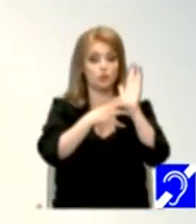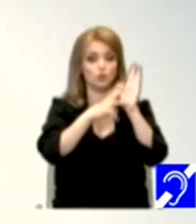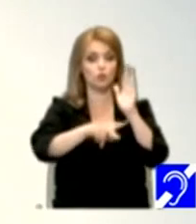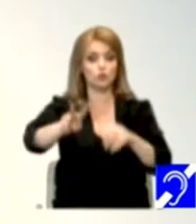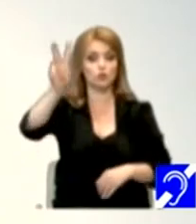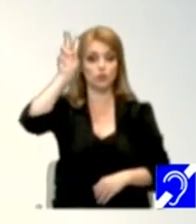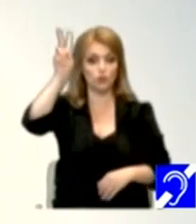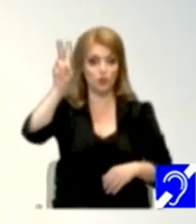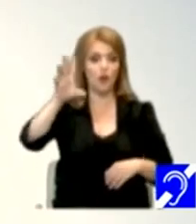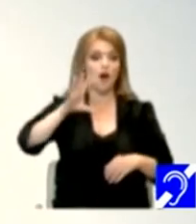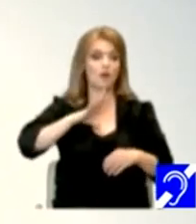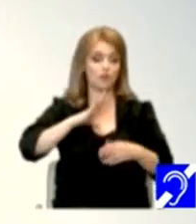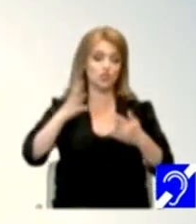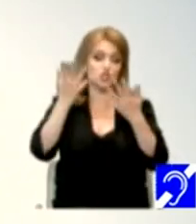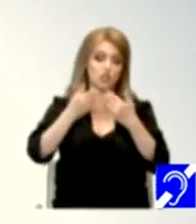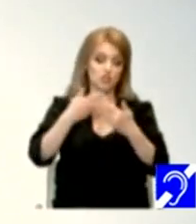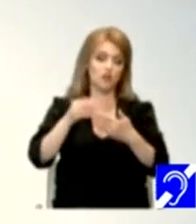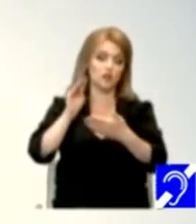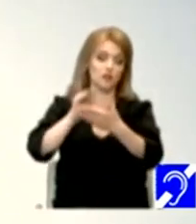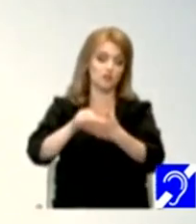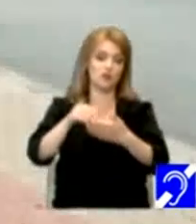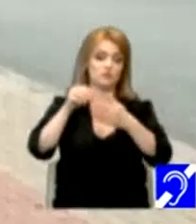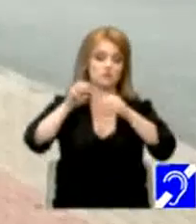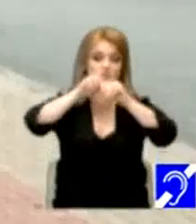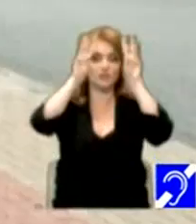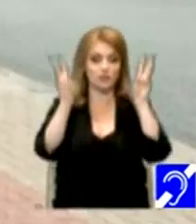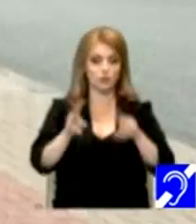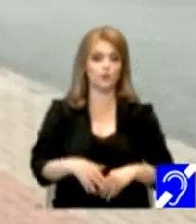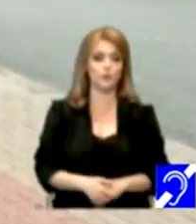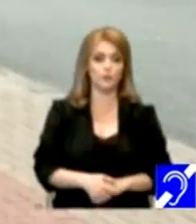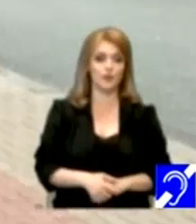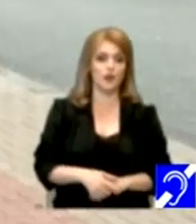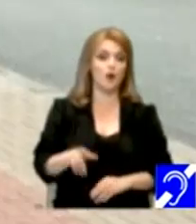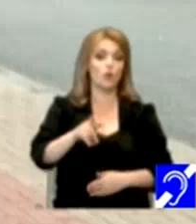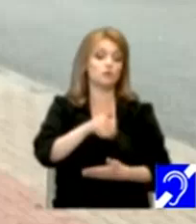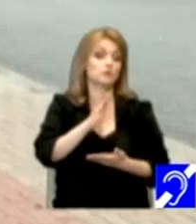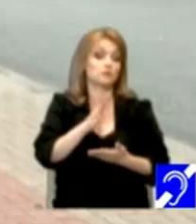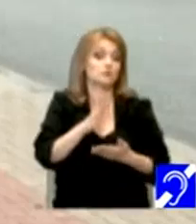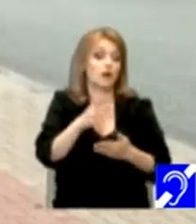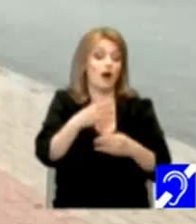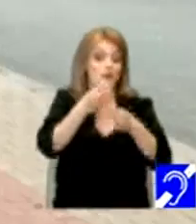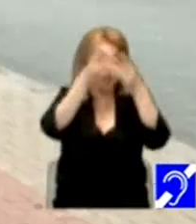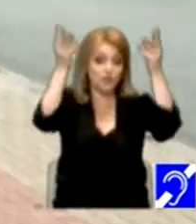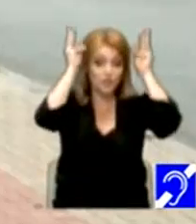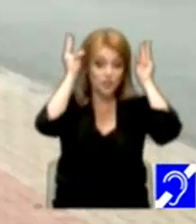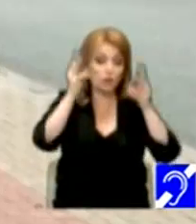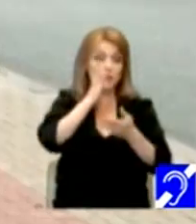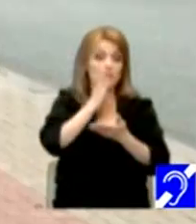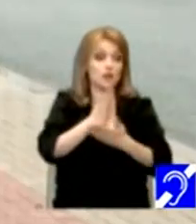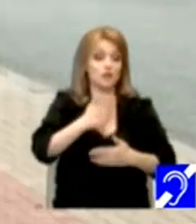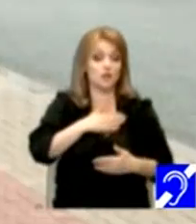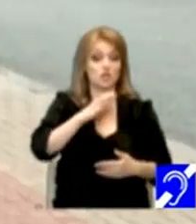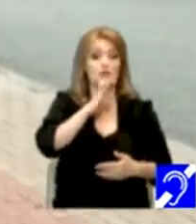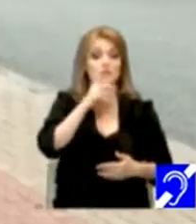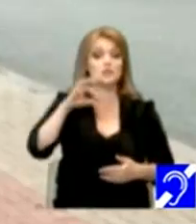20 iunie 1992 a fost canonizat și trecut în rândul sfinților. Chipul domnitorului a devenit un adevărat simbol pentru Republica Moldova.